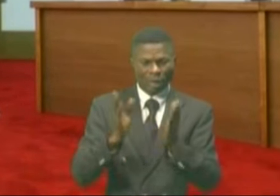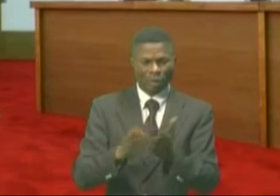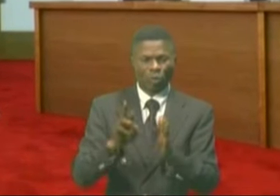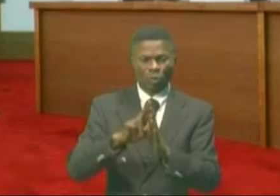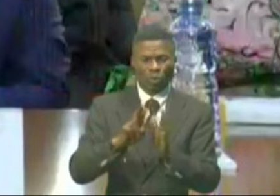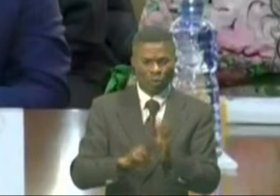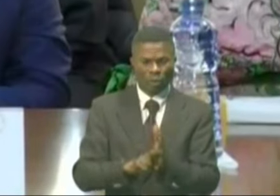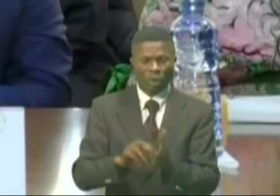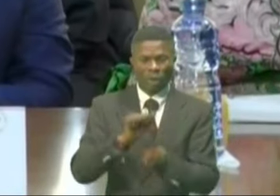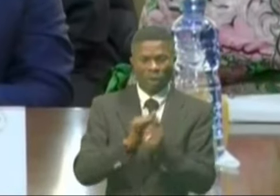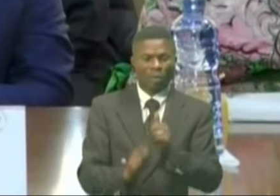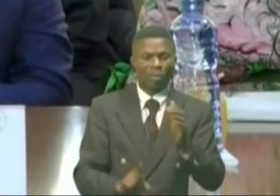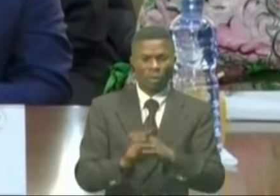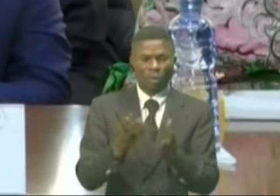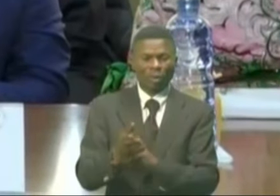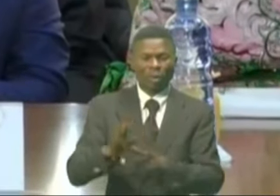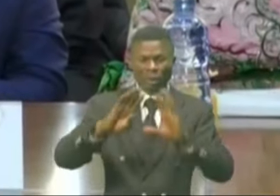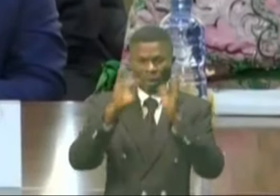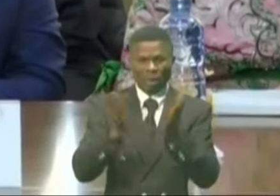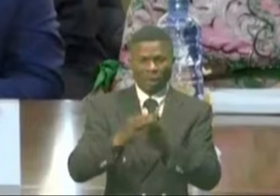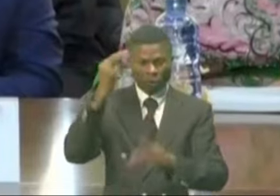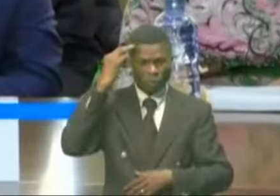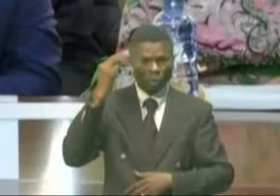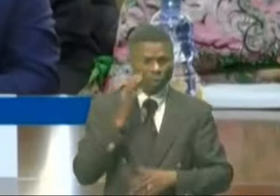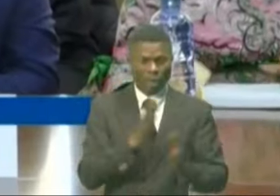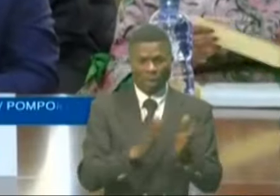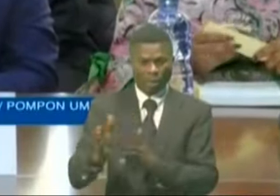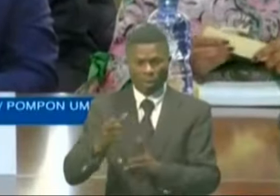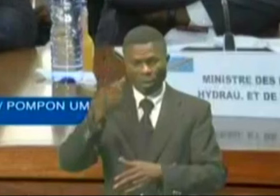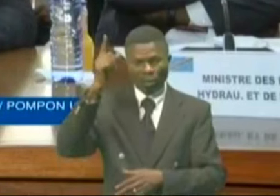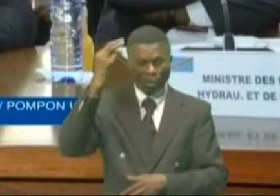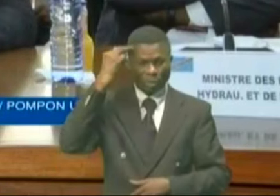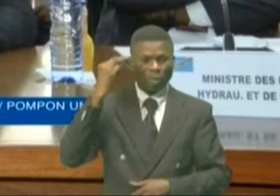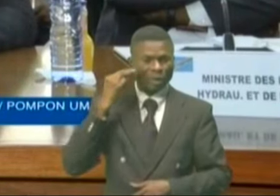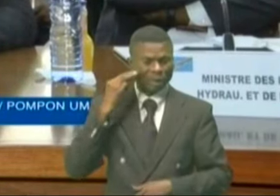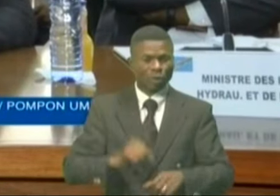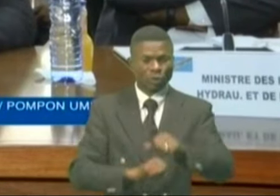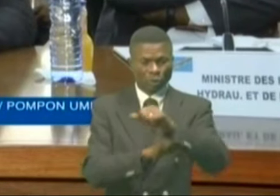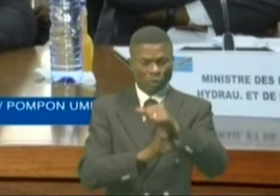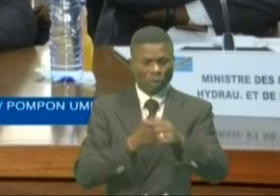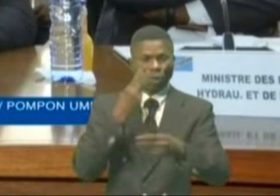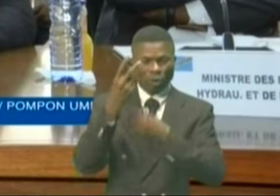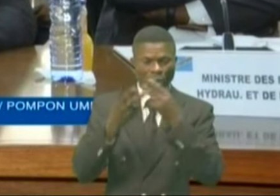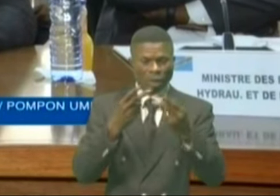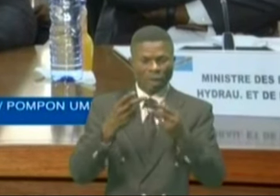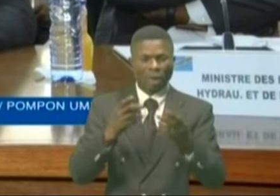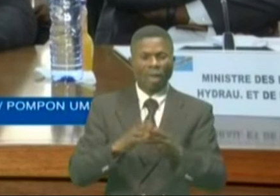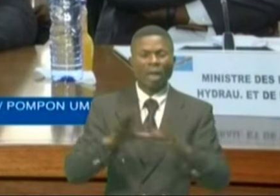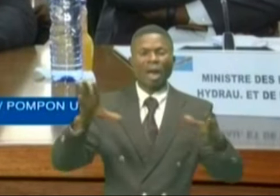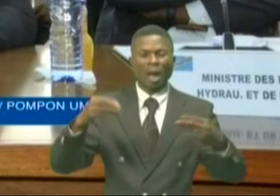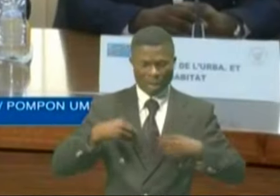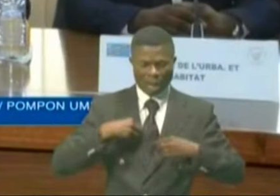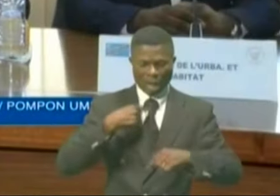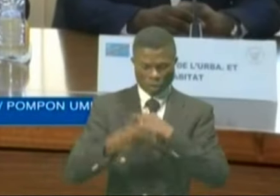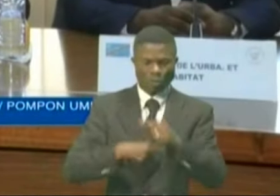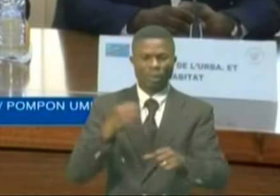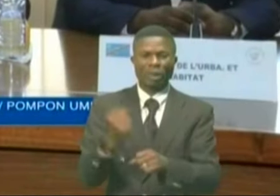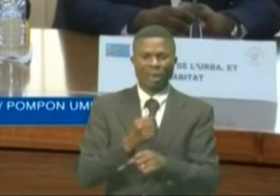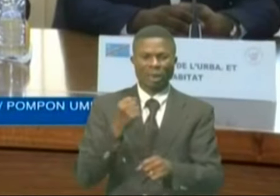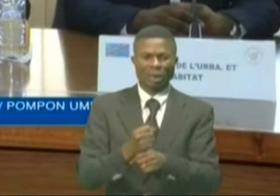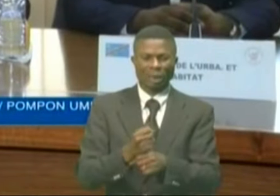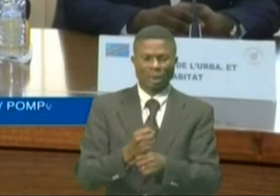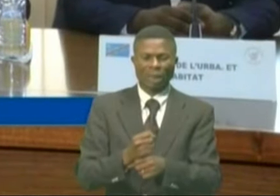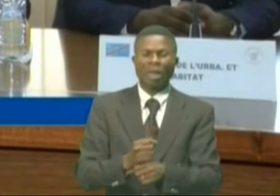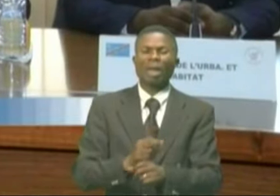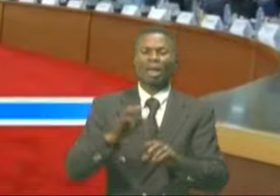la situation, les membres du gouvernement rangés derrière la première ministre ont visiblement hâte de commencer le travail pour